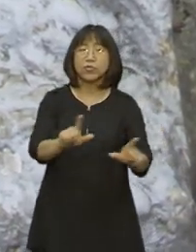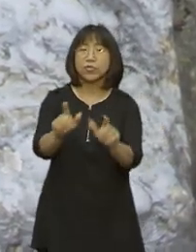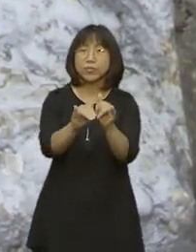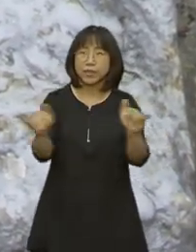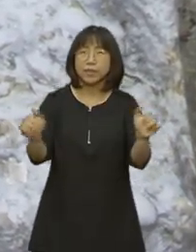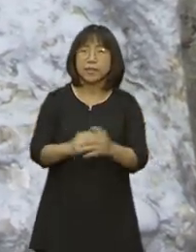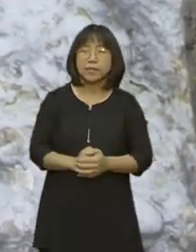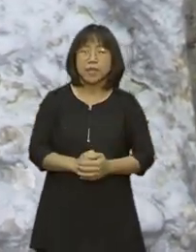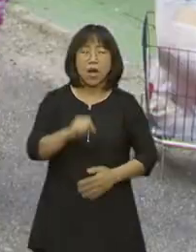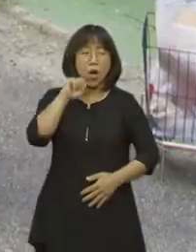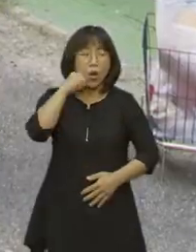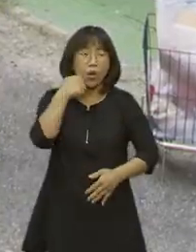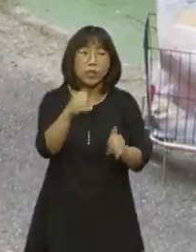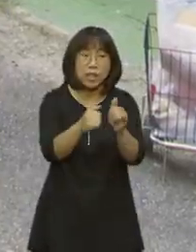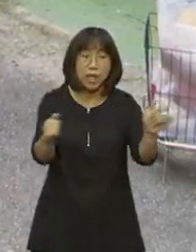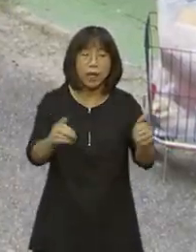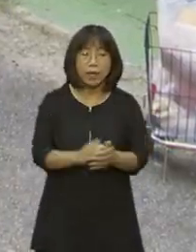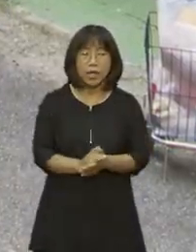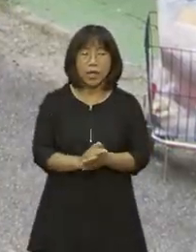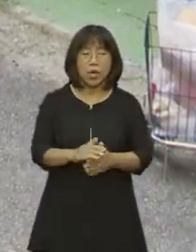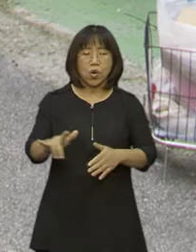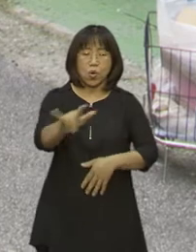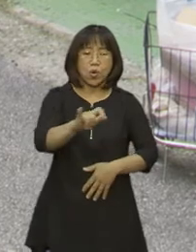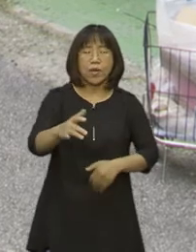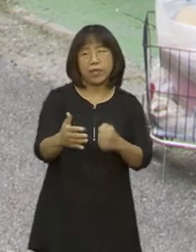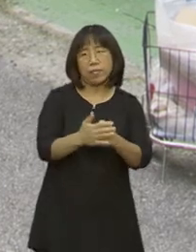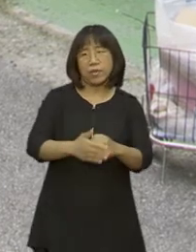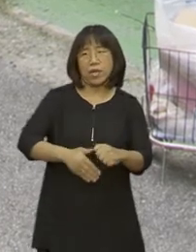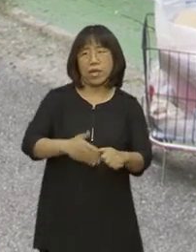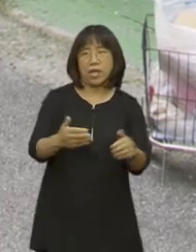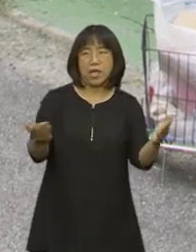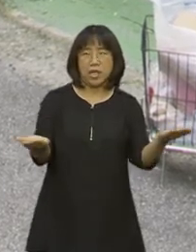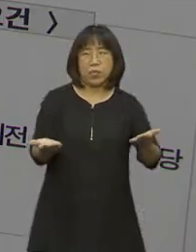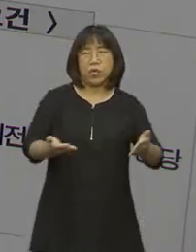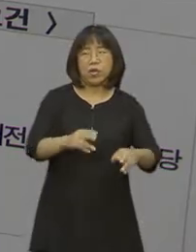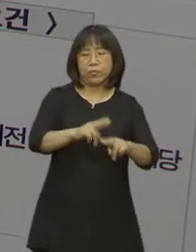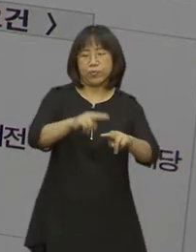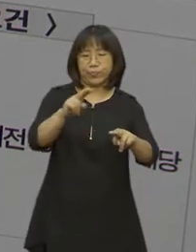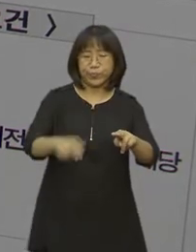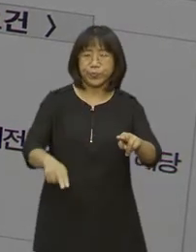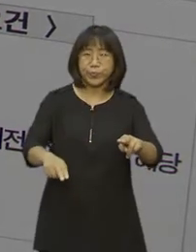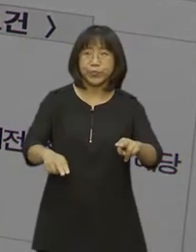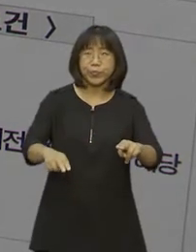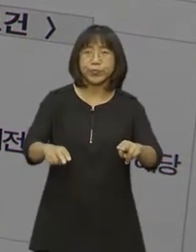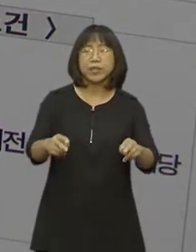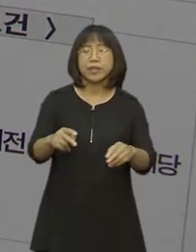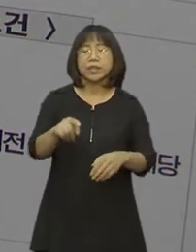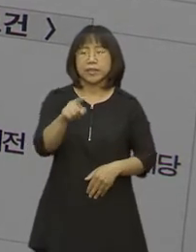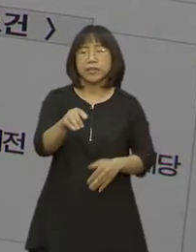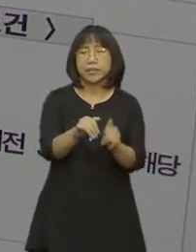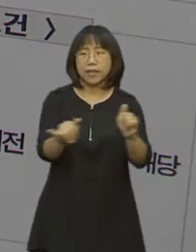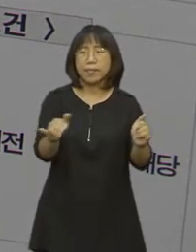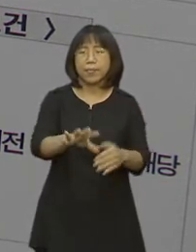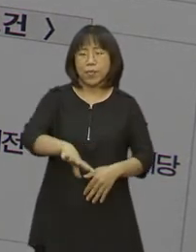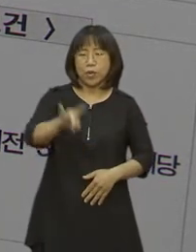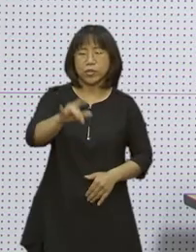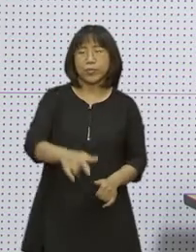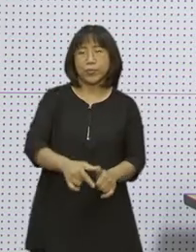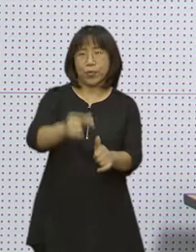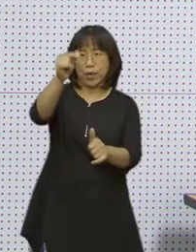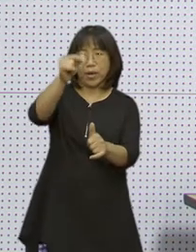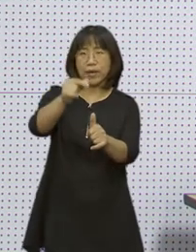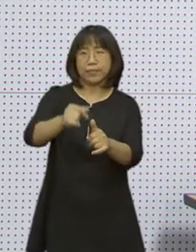강서구민으로 취업 취약계층이나 코로나19로 실직, 폐업을 경험한 자를 우선 선발합니다.